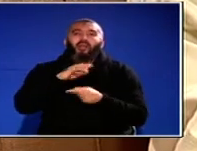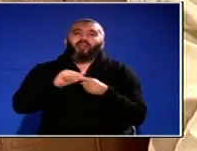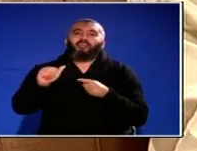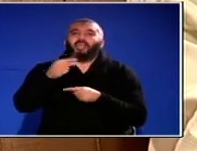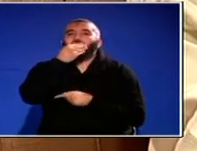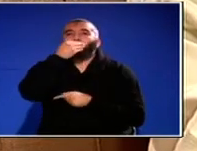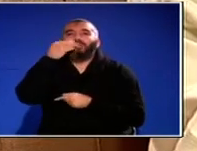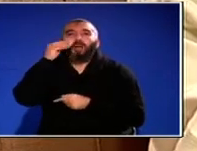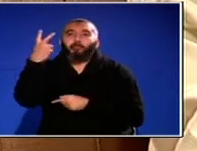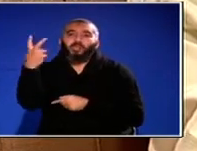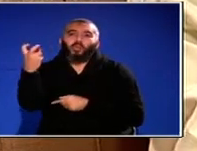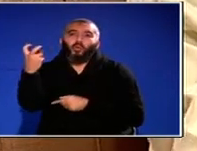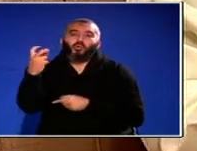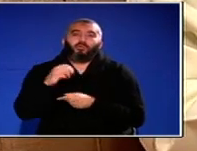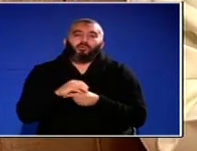ينتقل إلى الصوم.